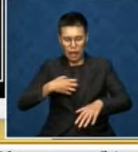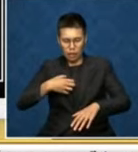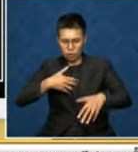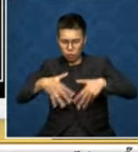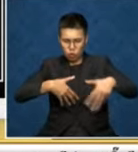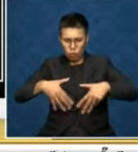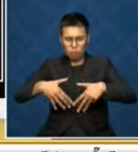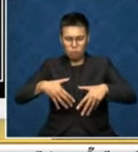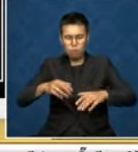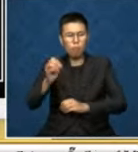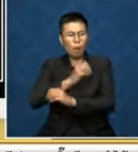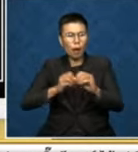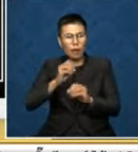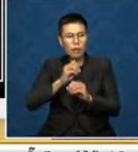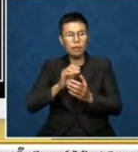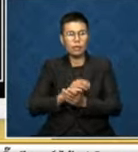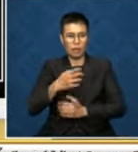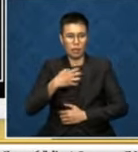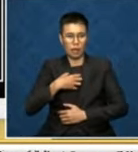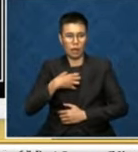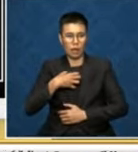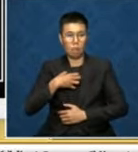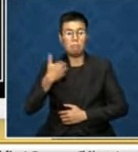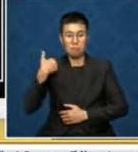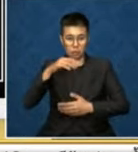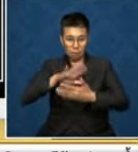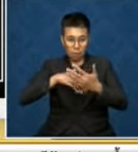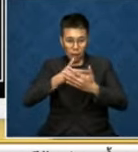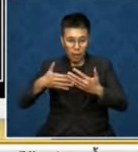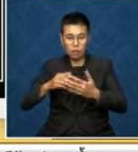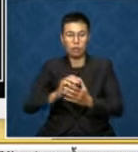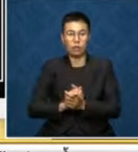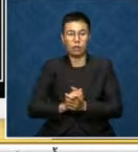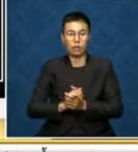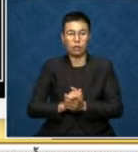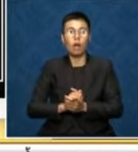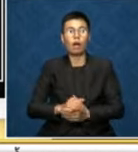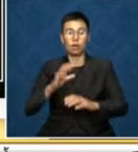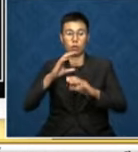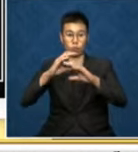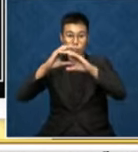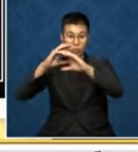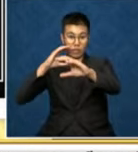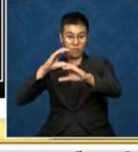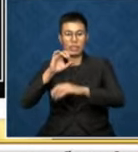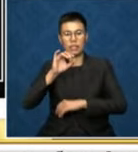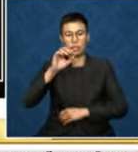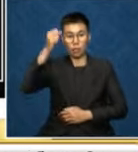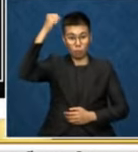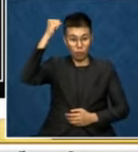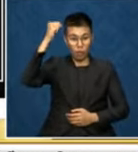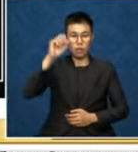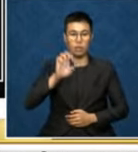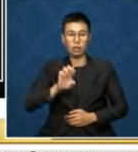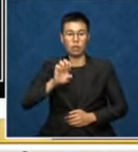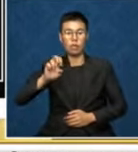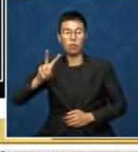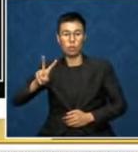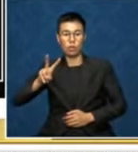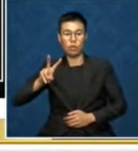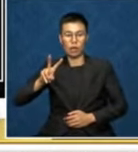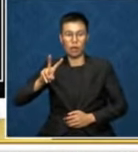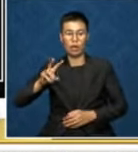ประชาชนรบกวนนะครับเสนอแผนนะครับขนส่งสาธารณะ EV นะครับเพื่อเชื่อมต่อตามแนวรถไฟฟ้าสายสีม่วง